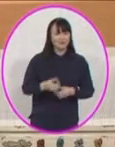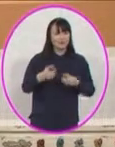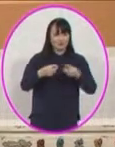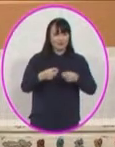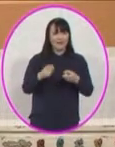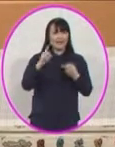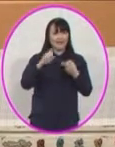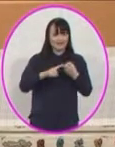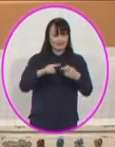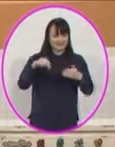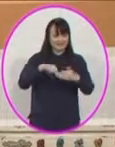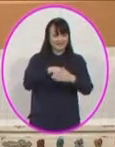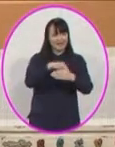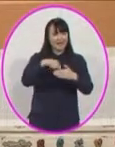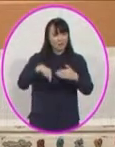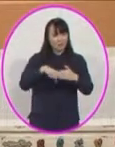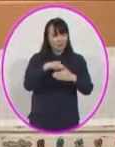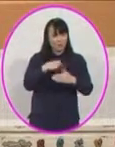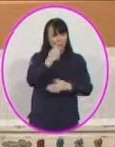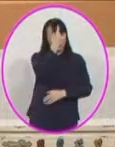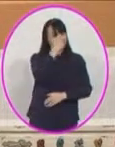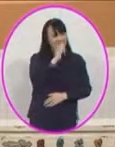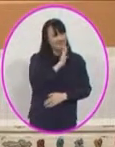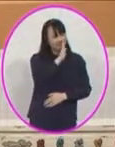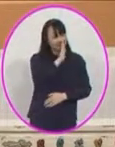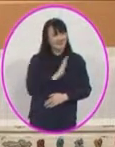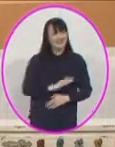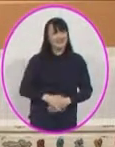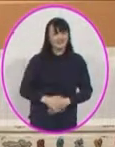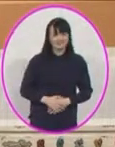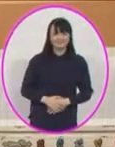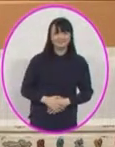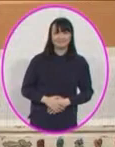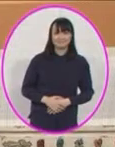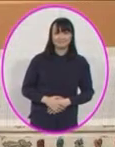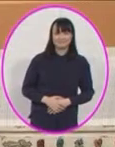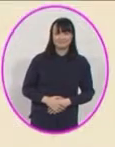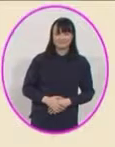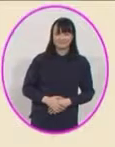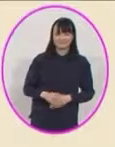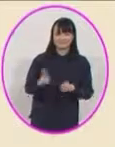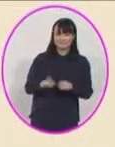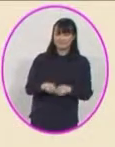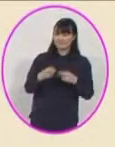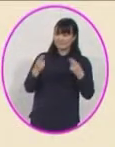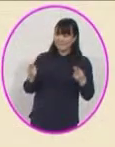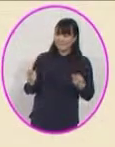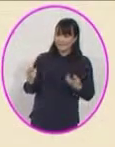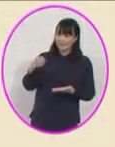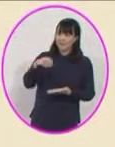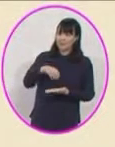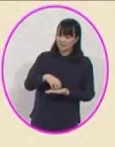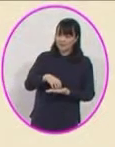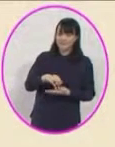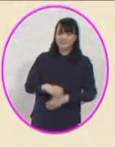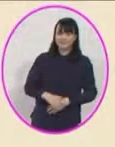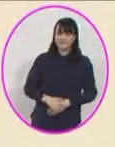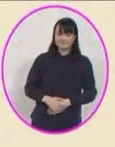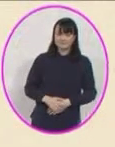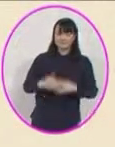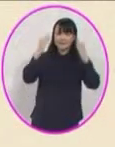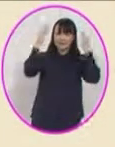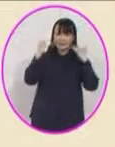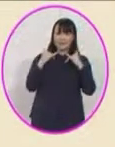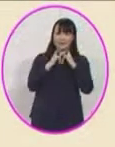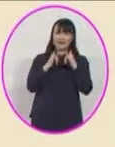にまあどんなことが今問題になっているのか教えていただけますかはいとパンフレットにもあるんですが耳が聞こえない方